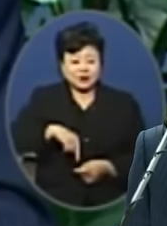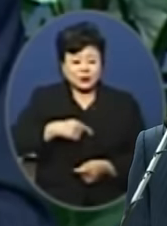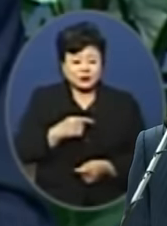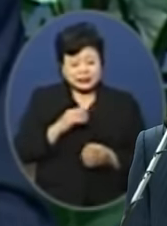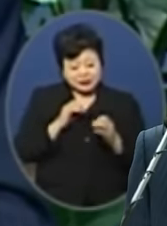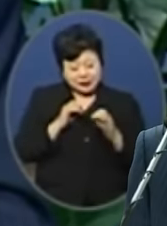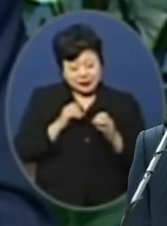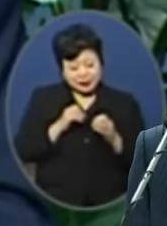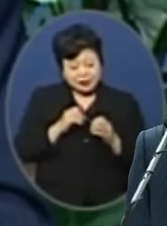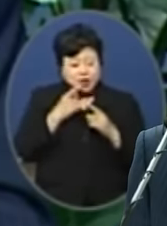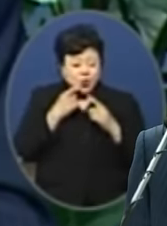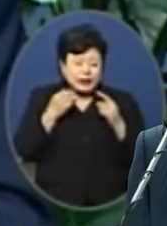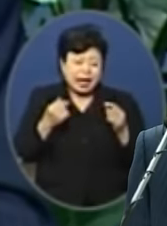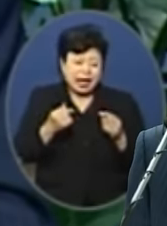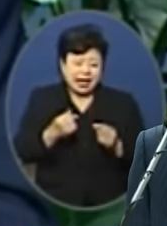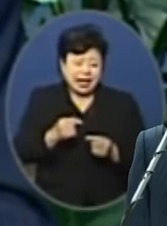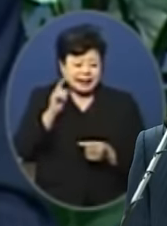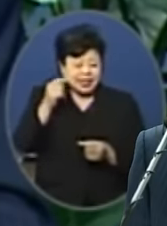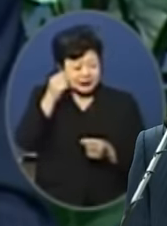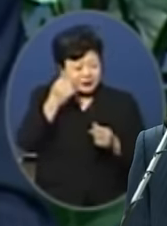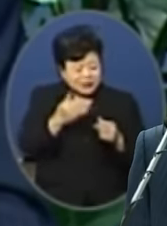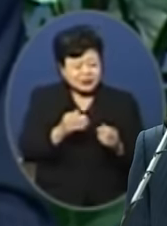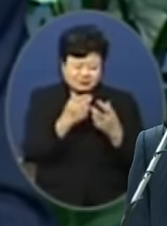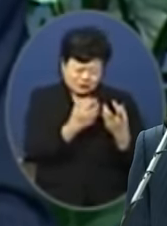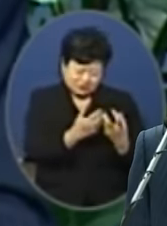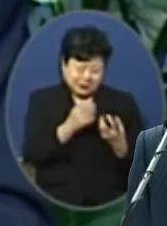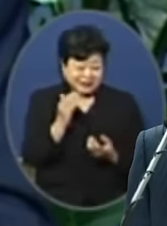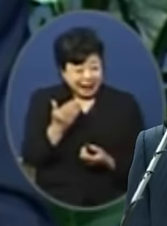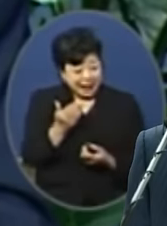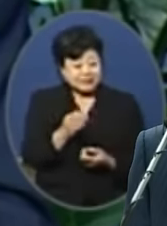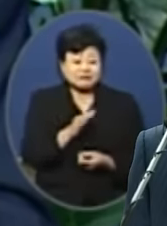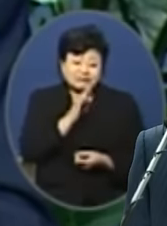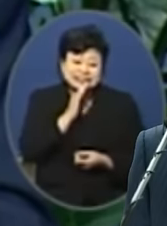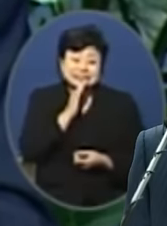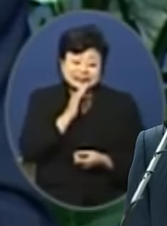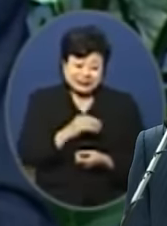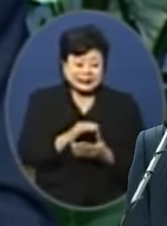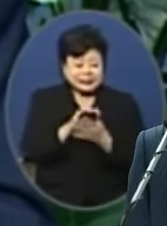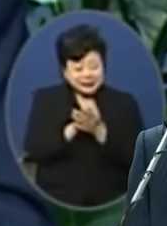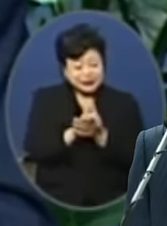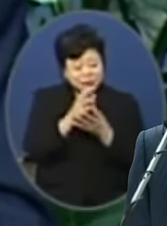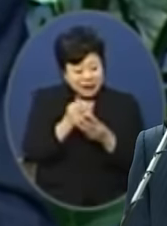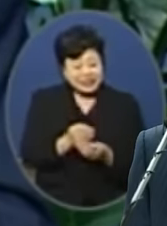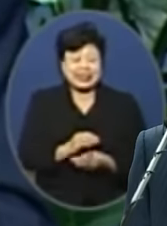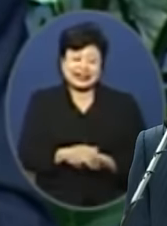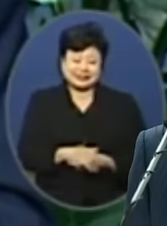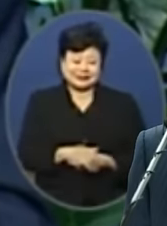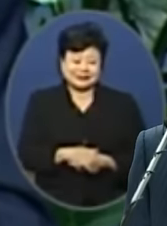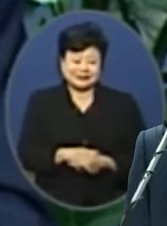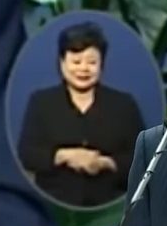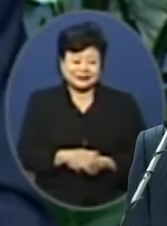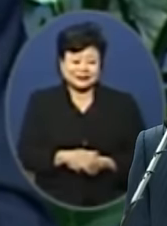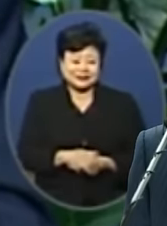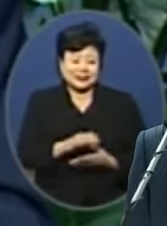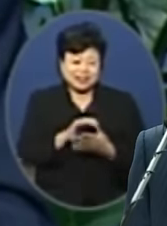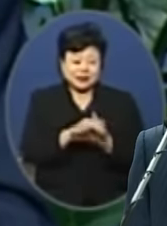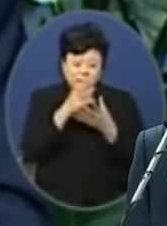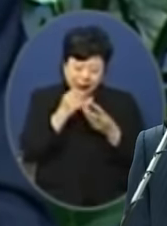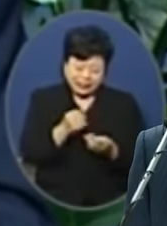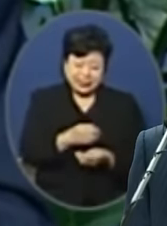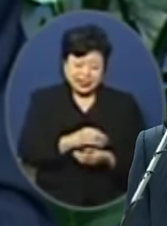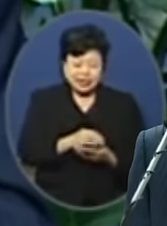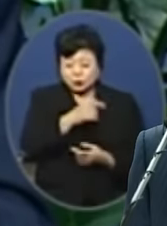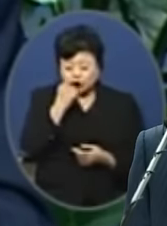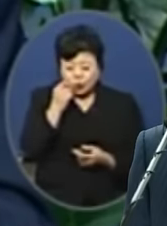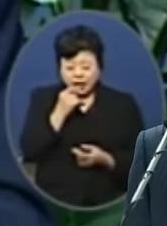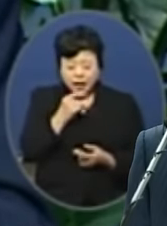합니다. 용기야, 내일 성령님이 충만하게 되겠지, 그지? 기도 좀 더 해야 되겠다. 조금 기도를 보니 모자란 것